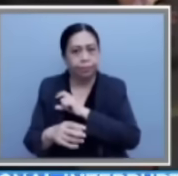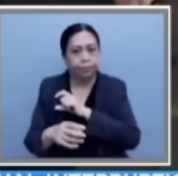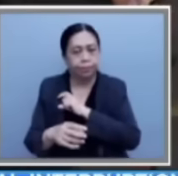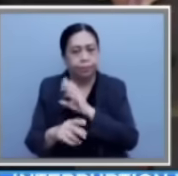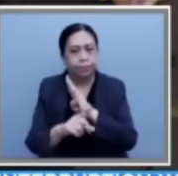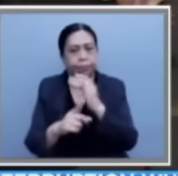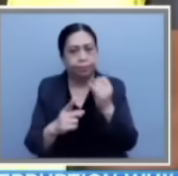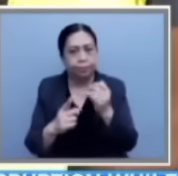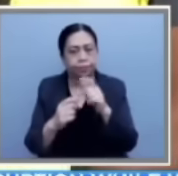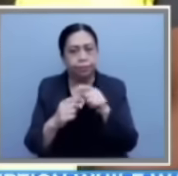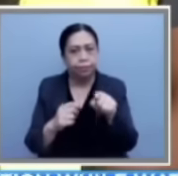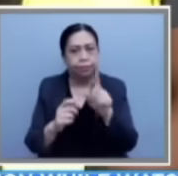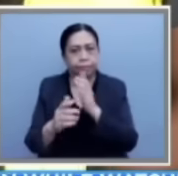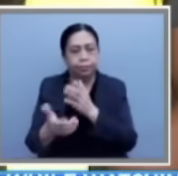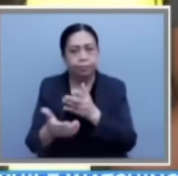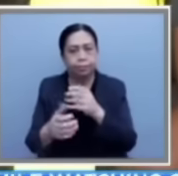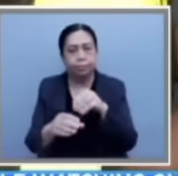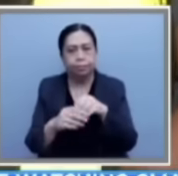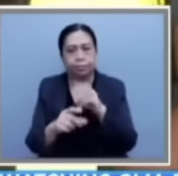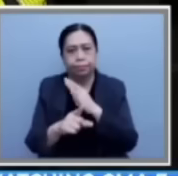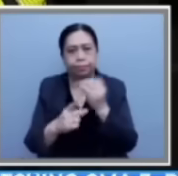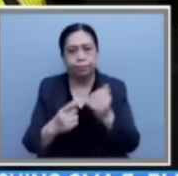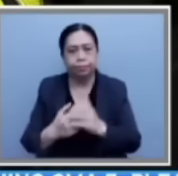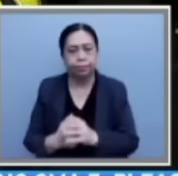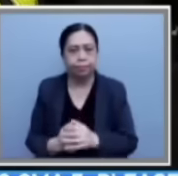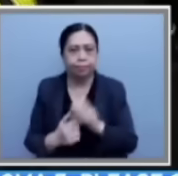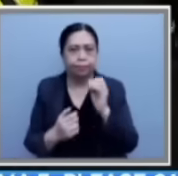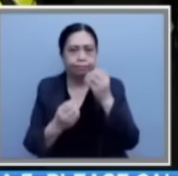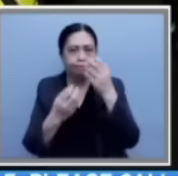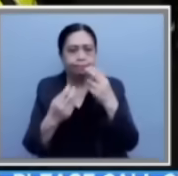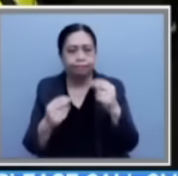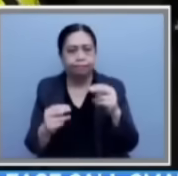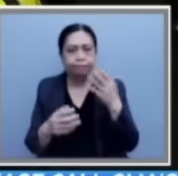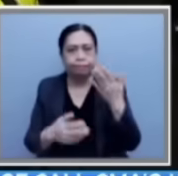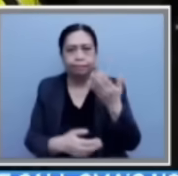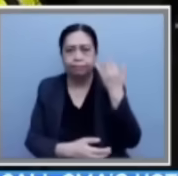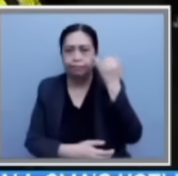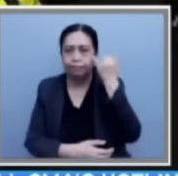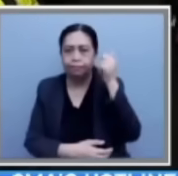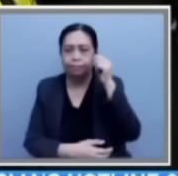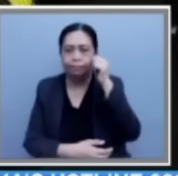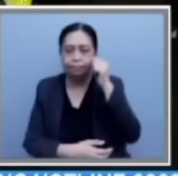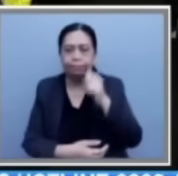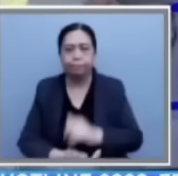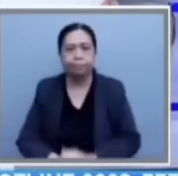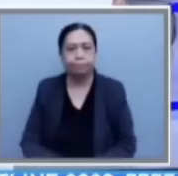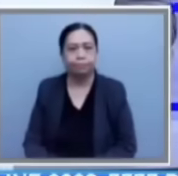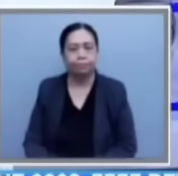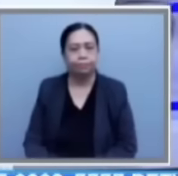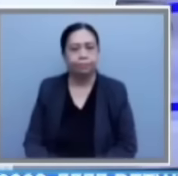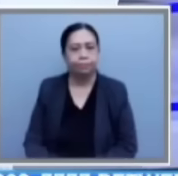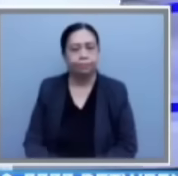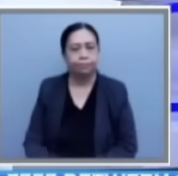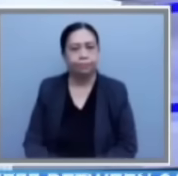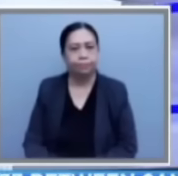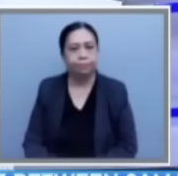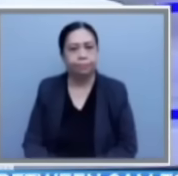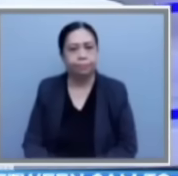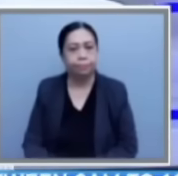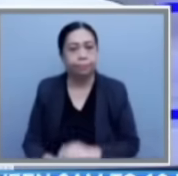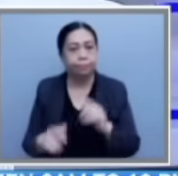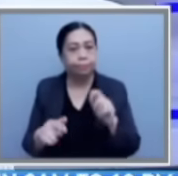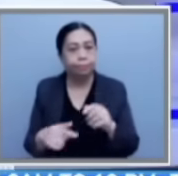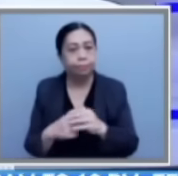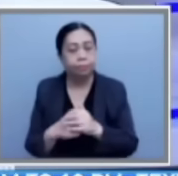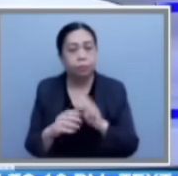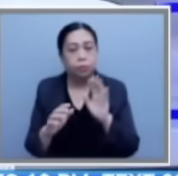pagronda sa lugar yan ang balita ko James Agustin ng geme integrated news o naman po naku